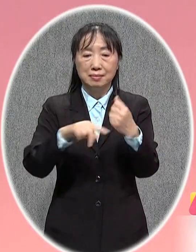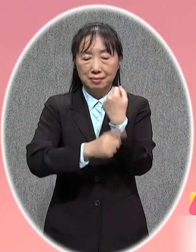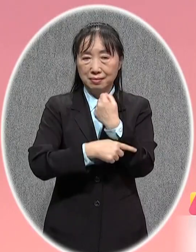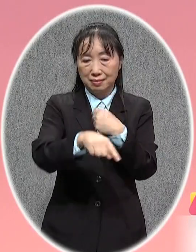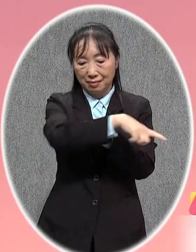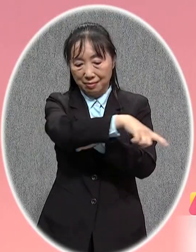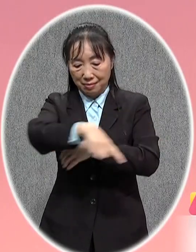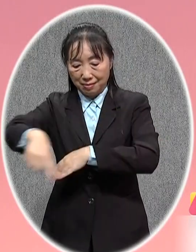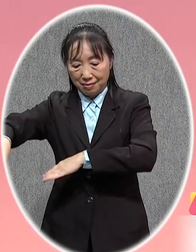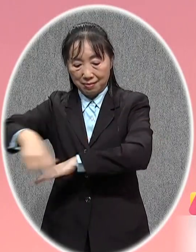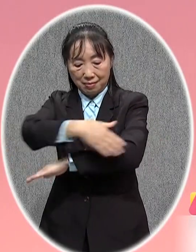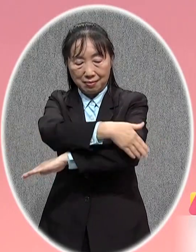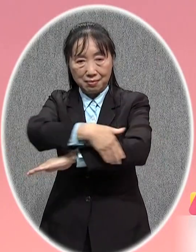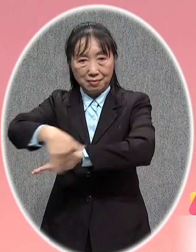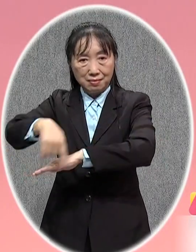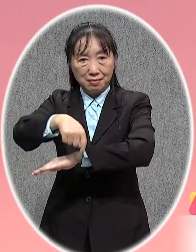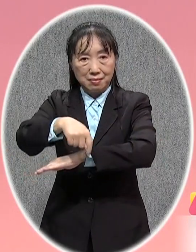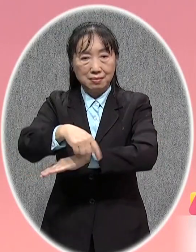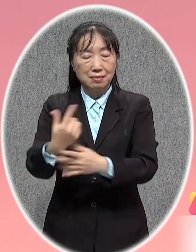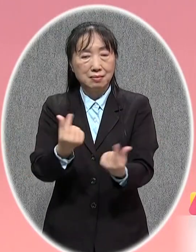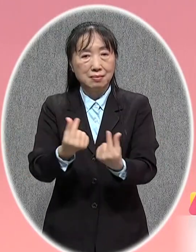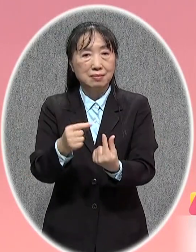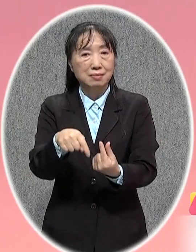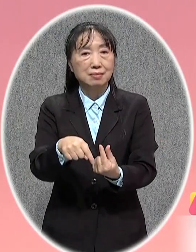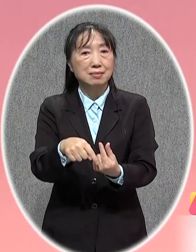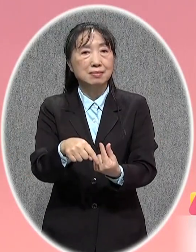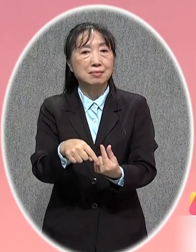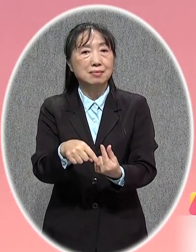样子的离岸体其实依照